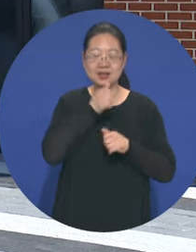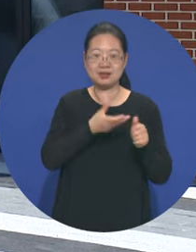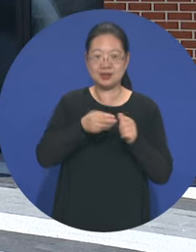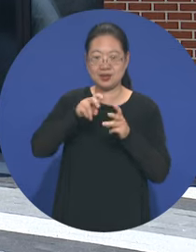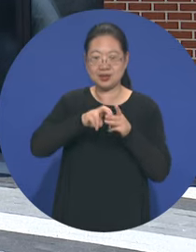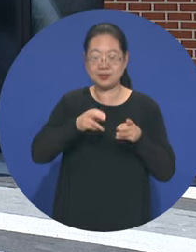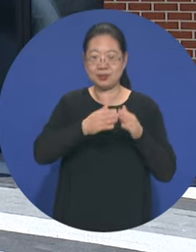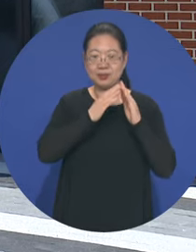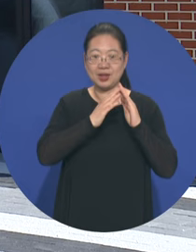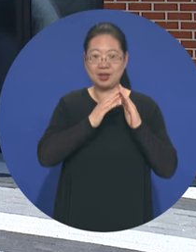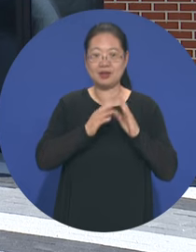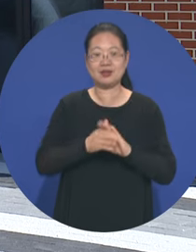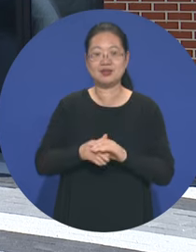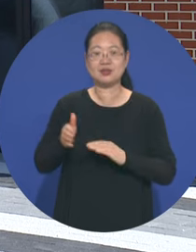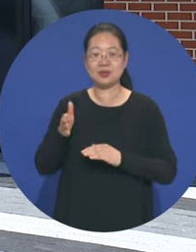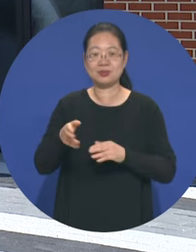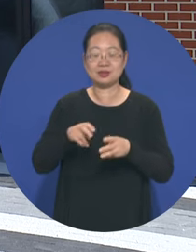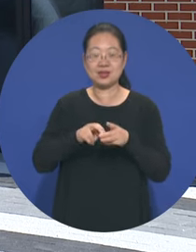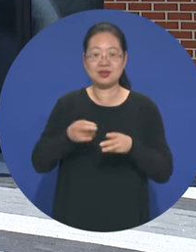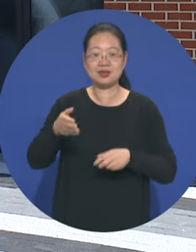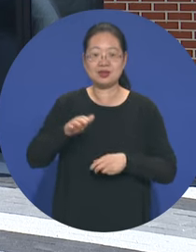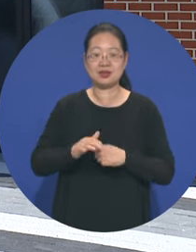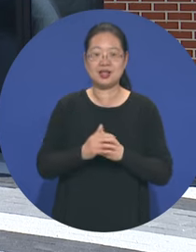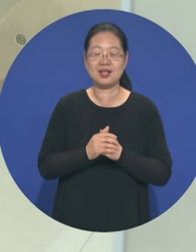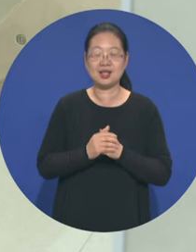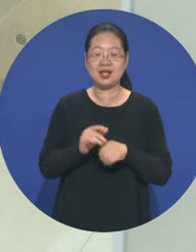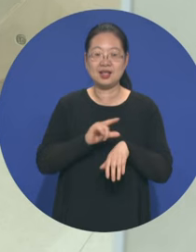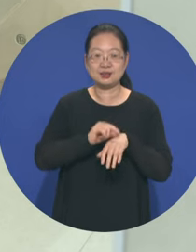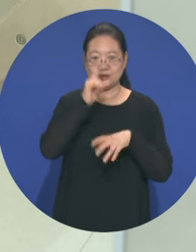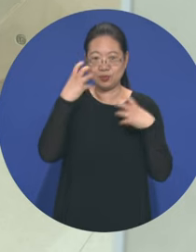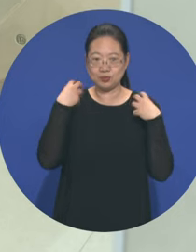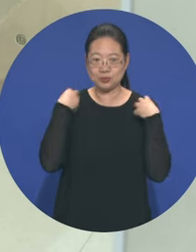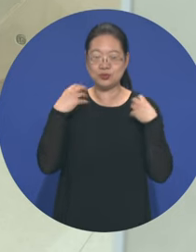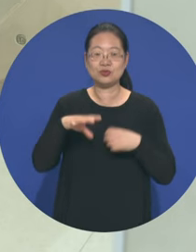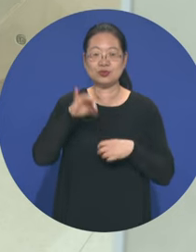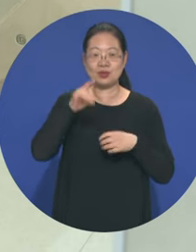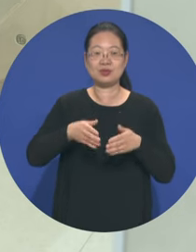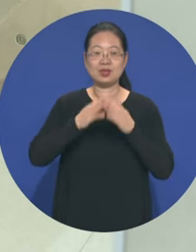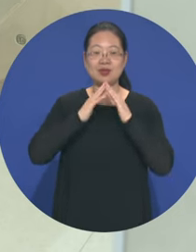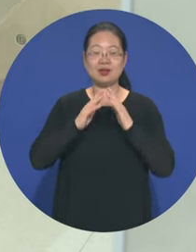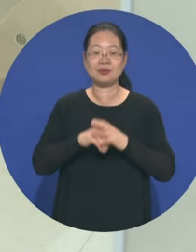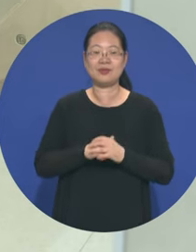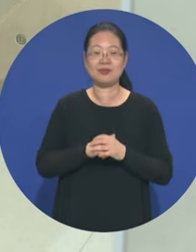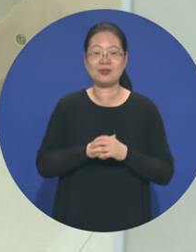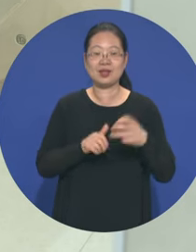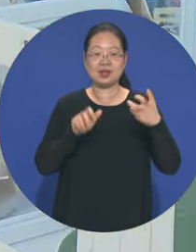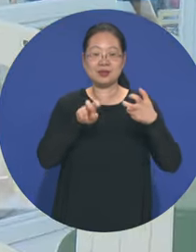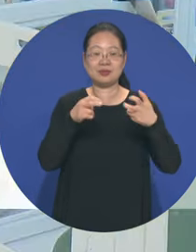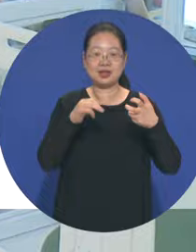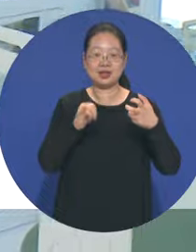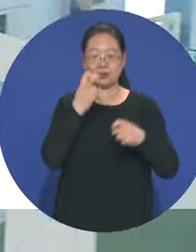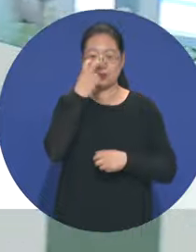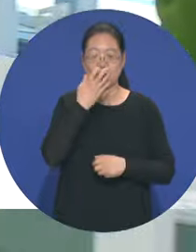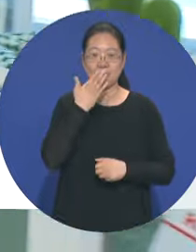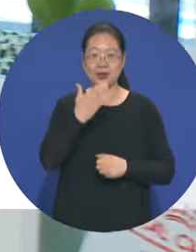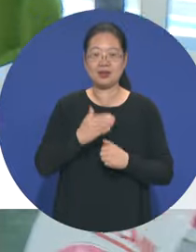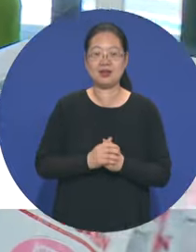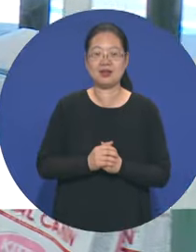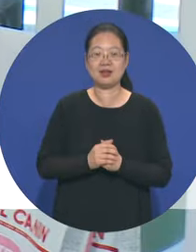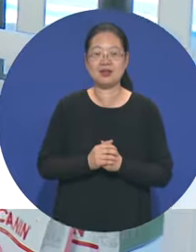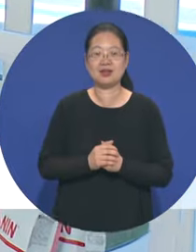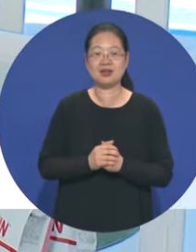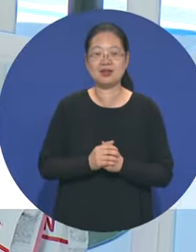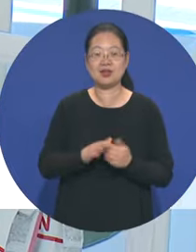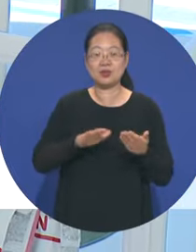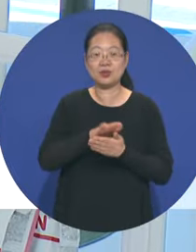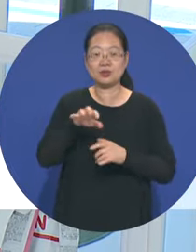만들었습니다 고양이 입양을 위한 전문 센터인데 광역 지방 자치 단체로는 처음입니다 최대 80마리 보호할